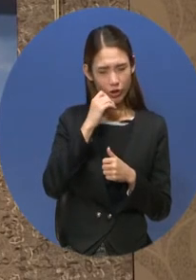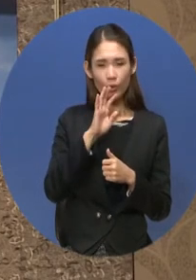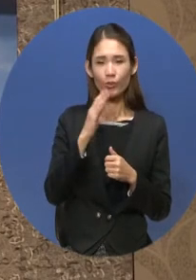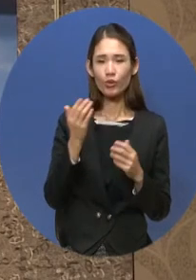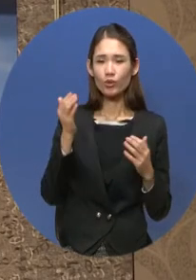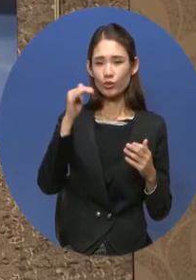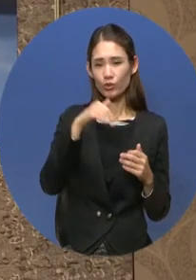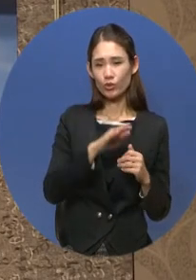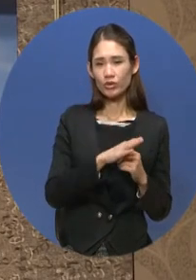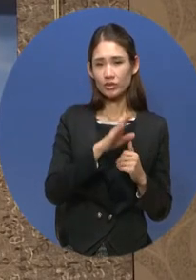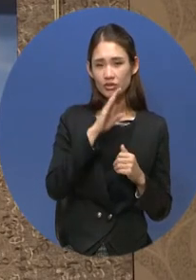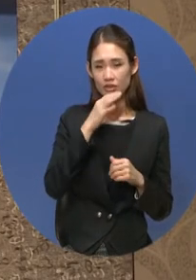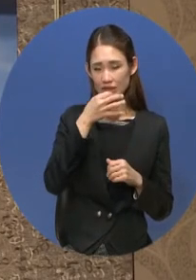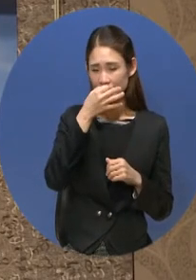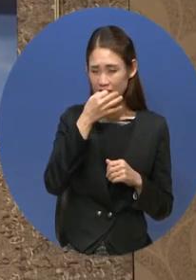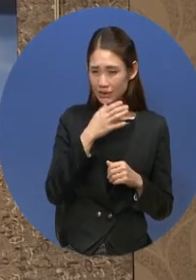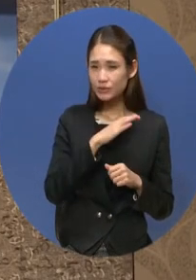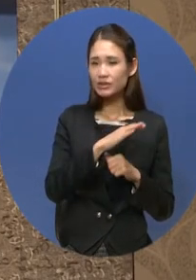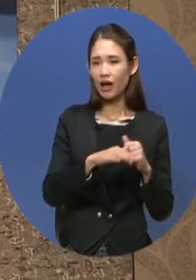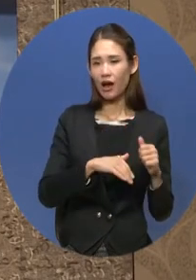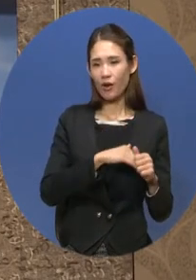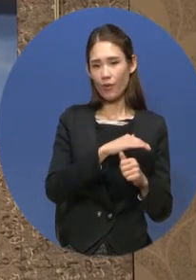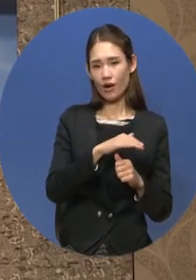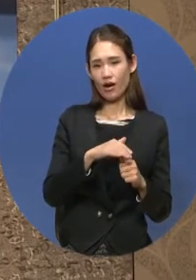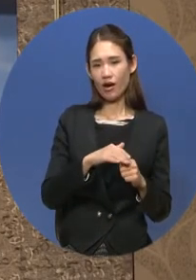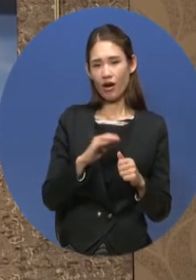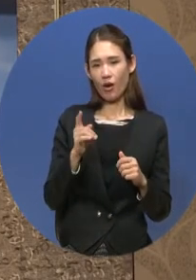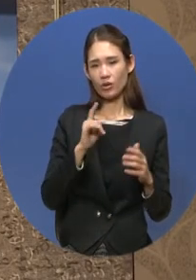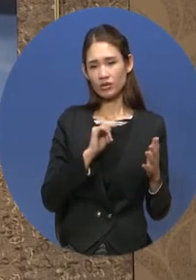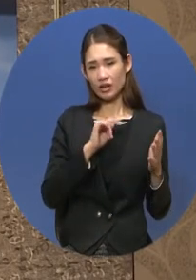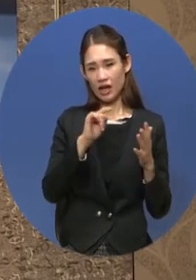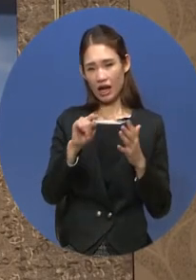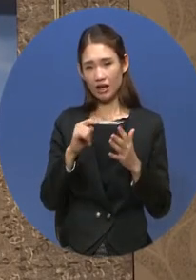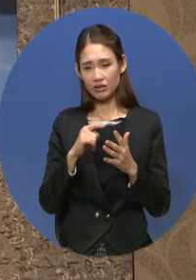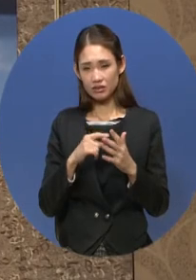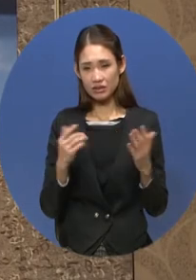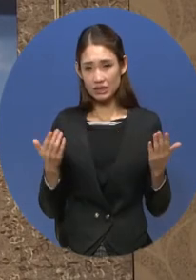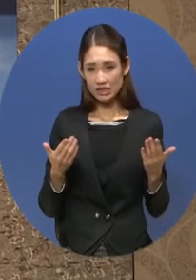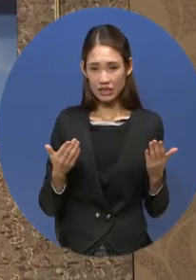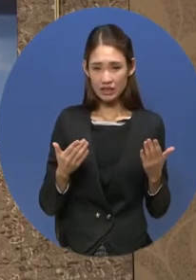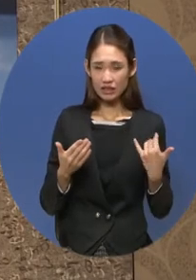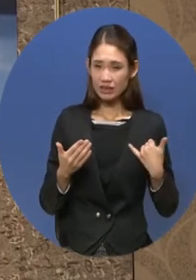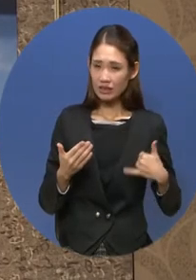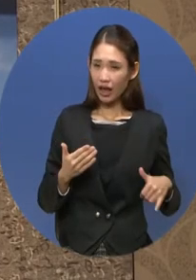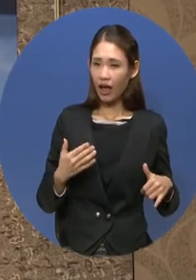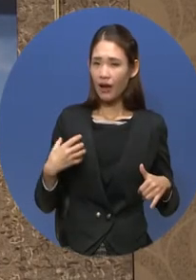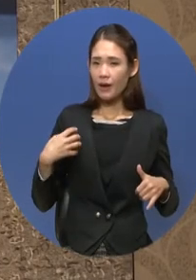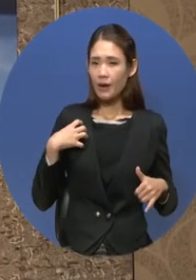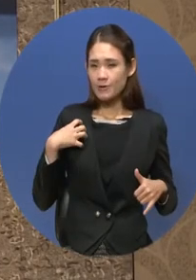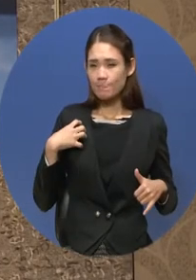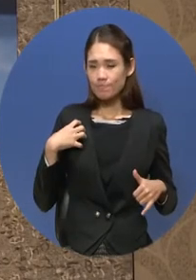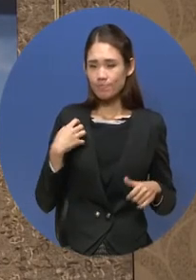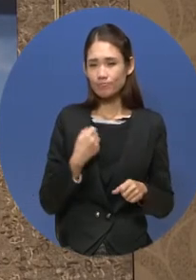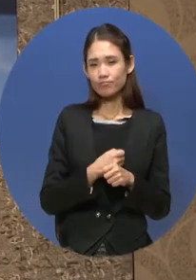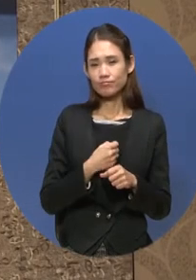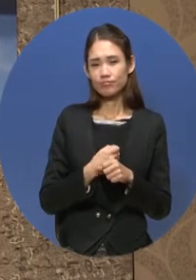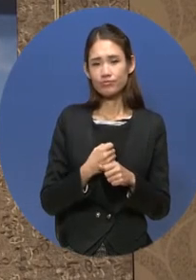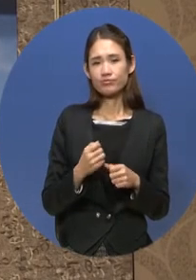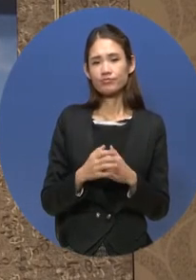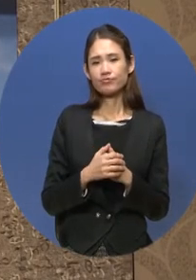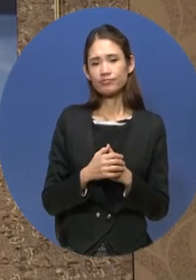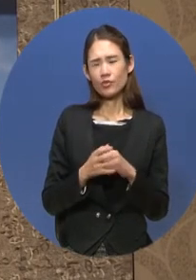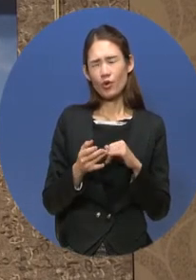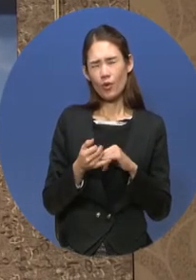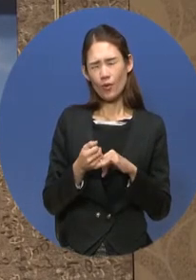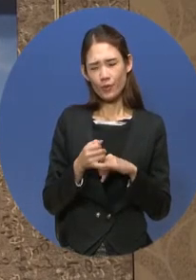있고 정말 힘든 시기여서 어디를 가서든 일을 해서 처자식을 부양하는 게 의무이고 꼭